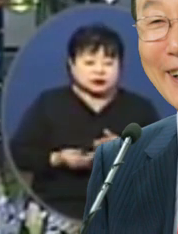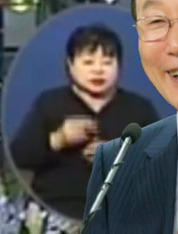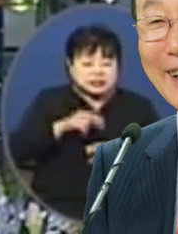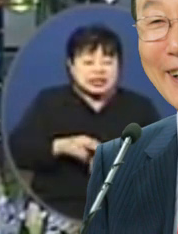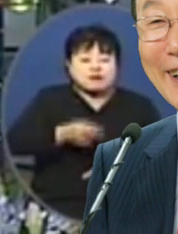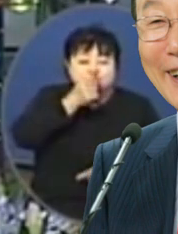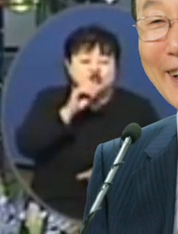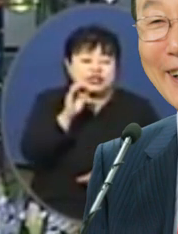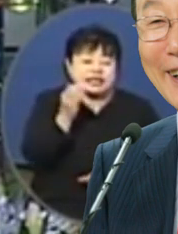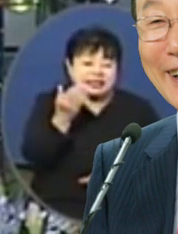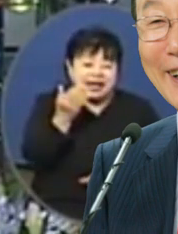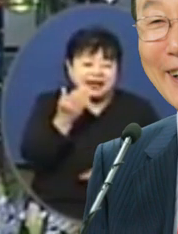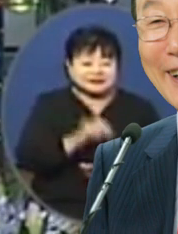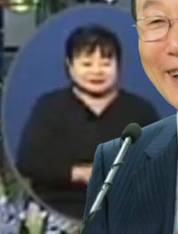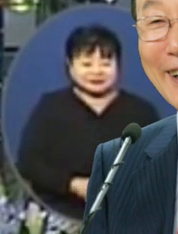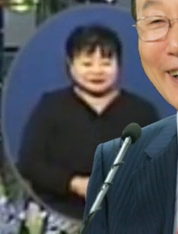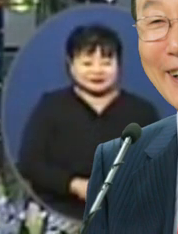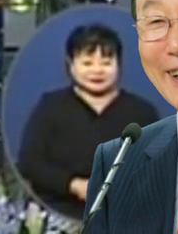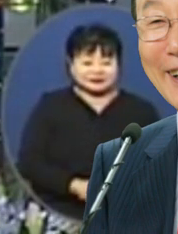샘물이 되리라.